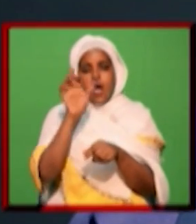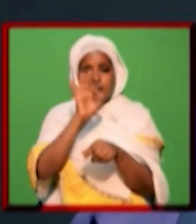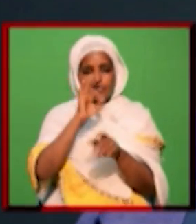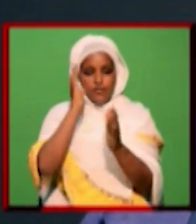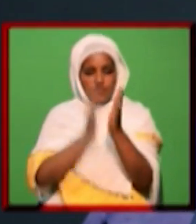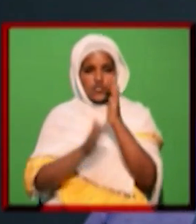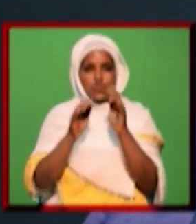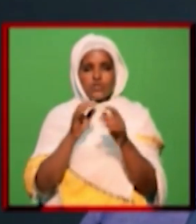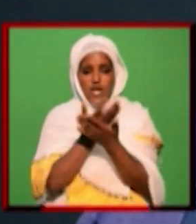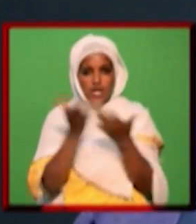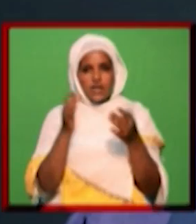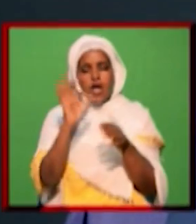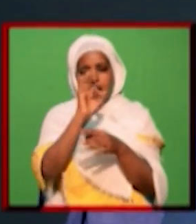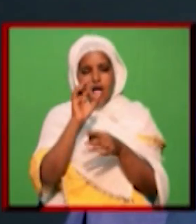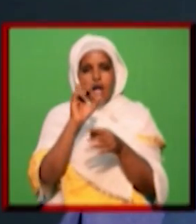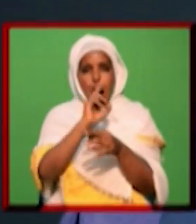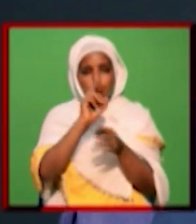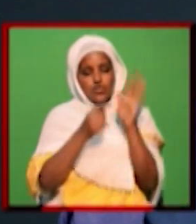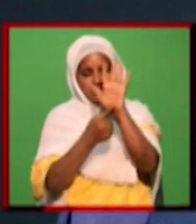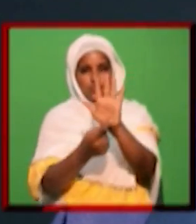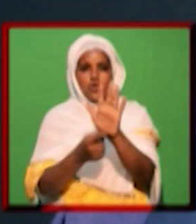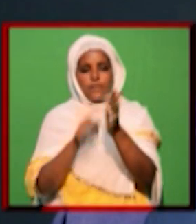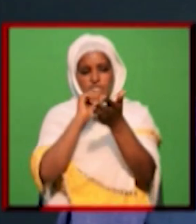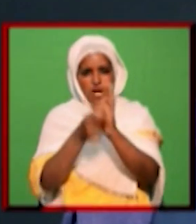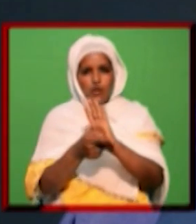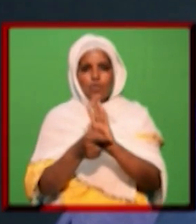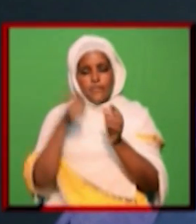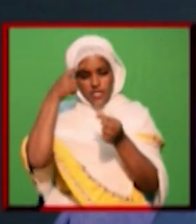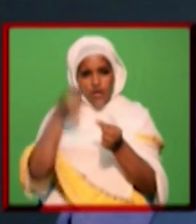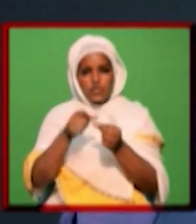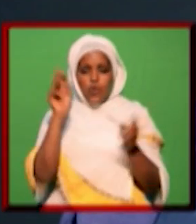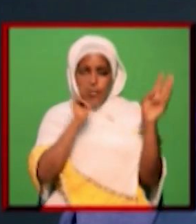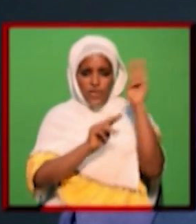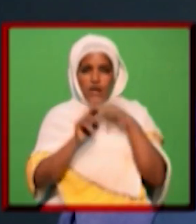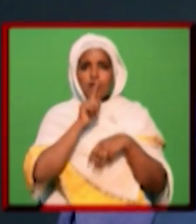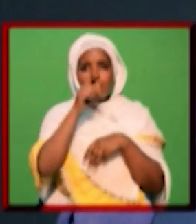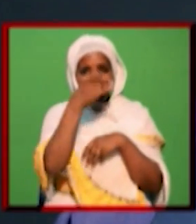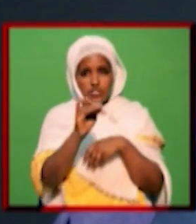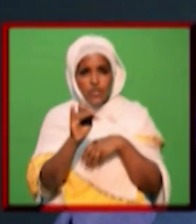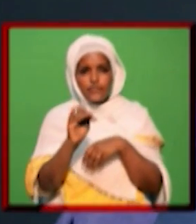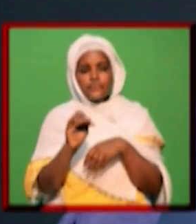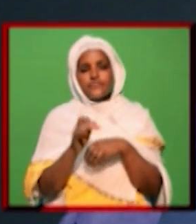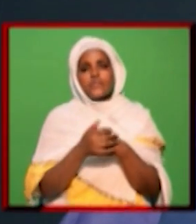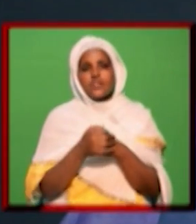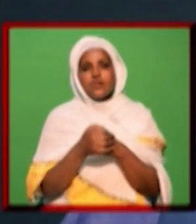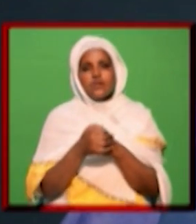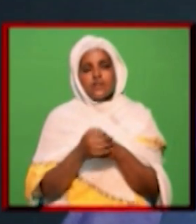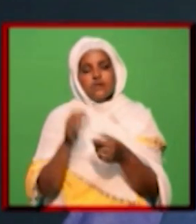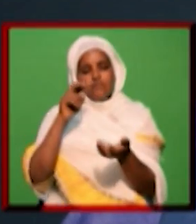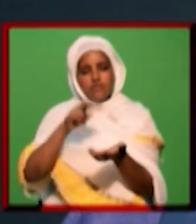የሚፈጸመው ነገር አሙስ አሳይቷል ምሳሌውና መታሰቢያ መከራው እንጂ ንዚህን